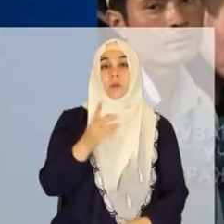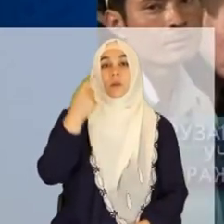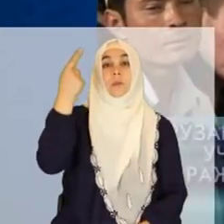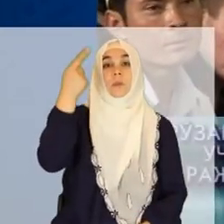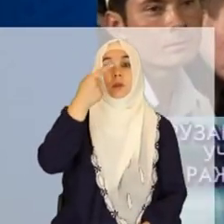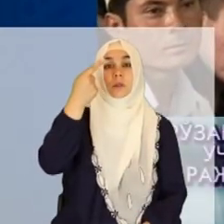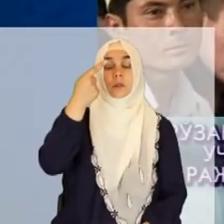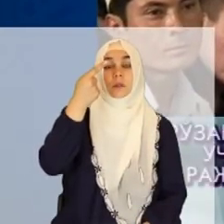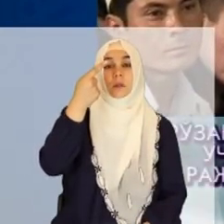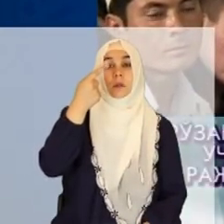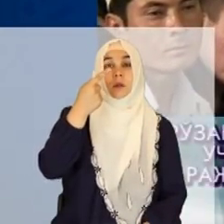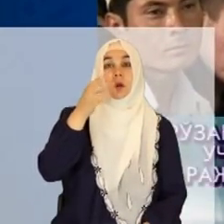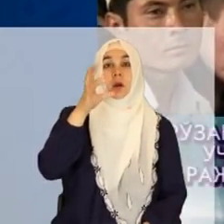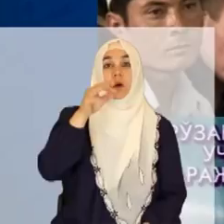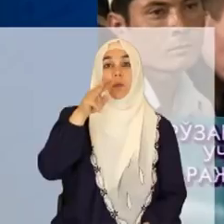Birinchisi